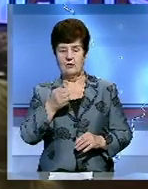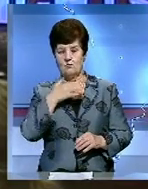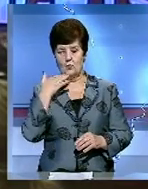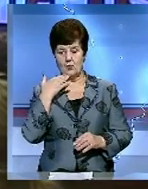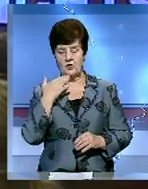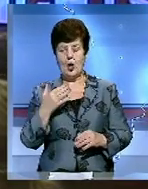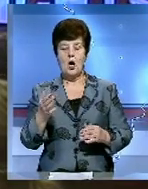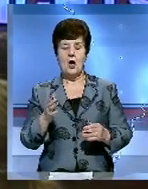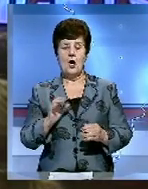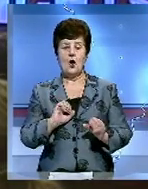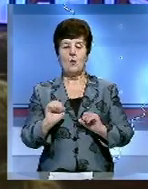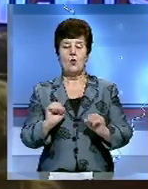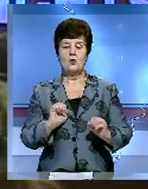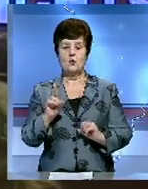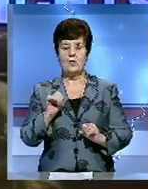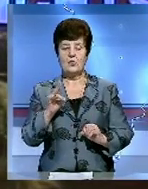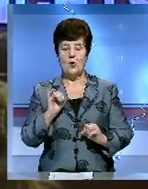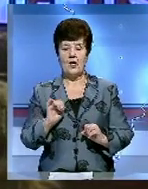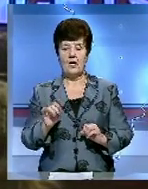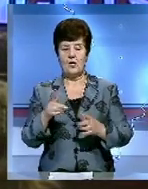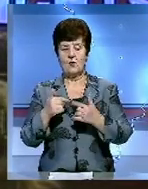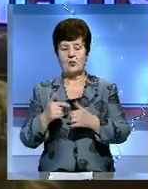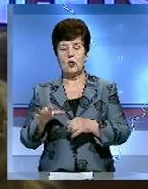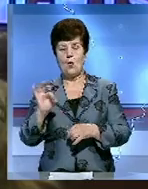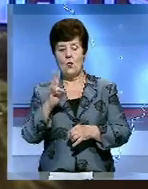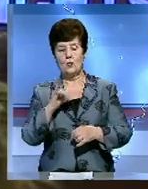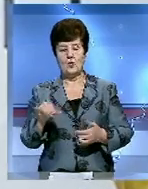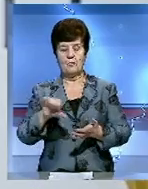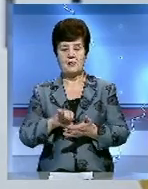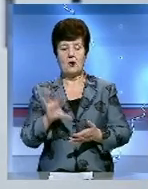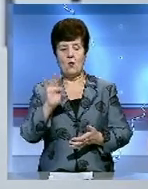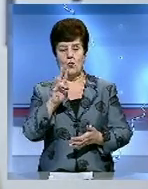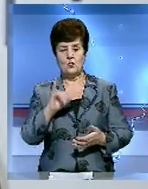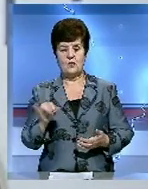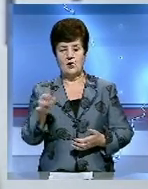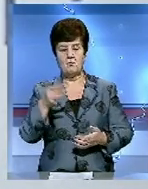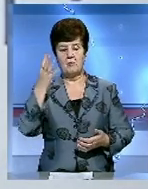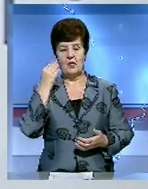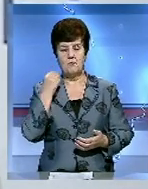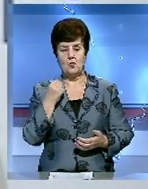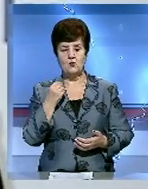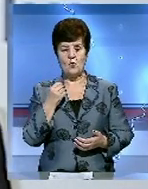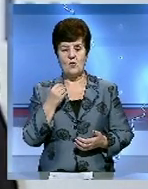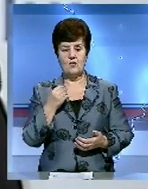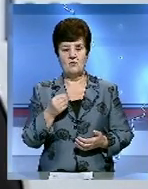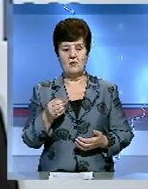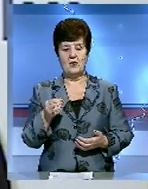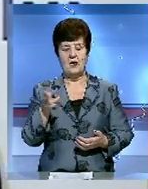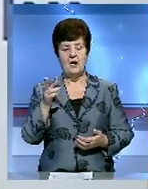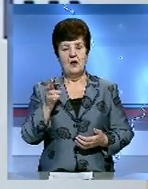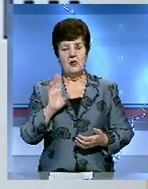Coordonatoarea rezidentă ONU, reprezentanta permanentă PNUD în Republica Moldova, doamna Dafina Gherceva. Mulțumim foarte